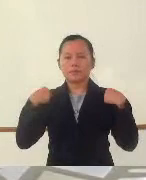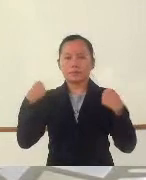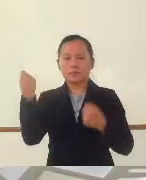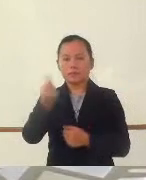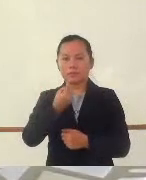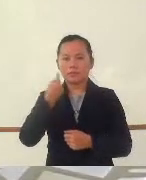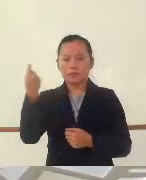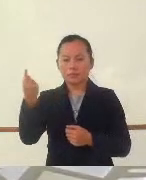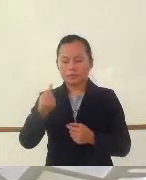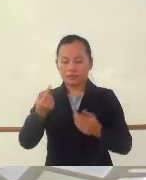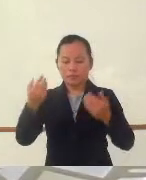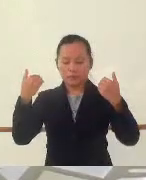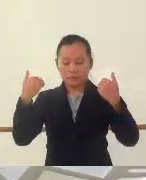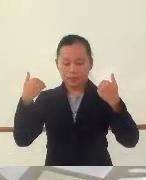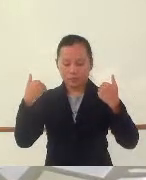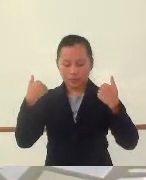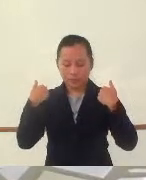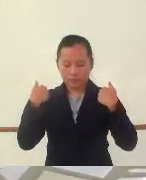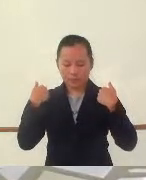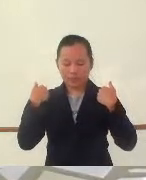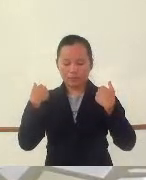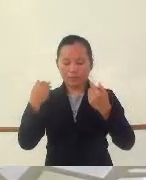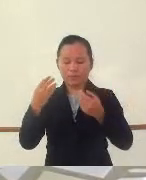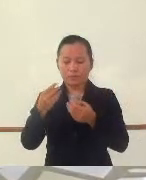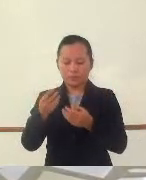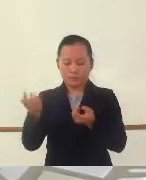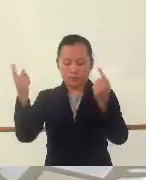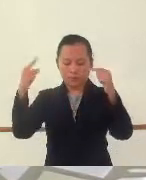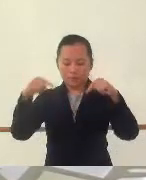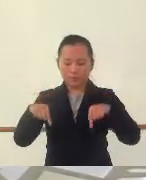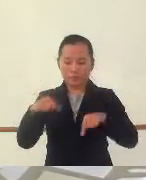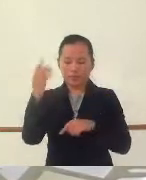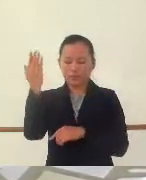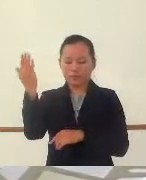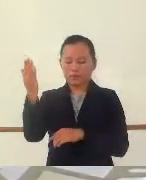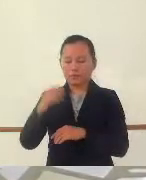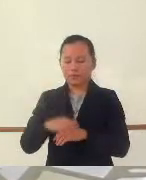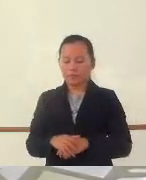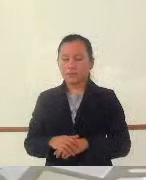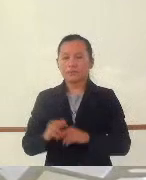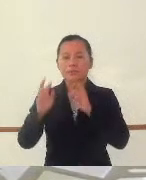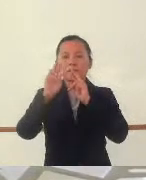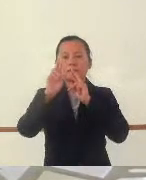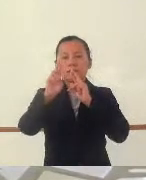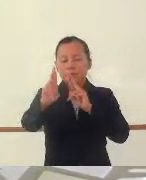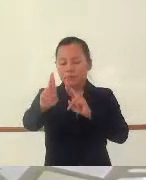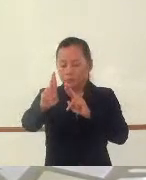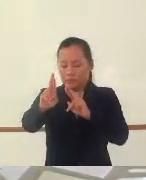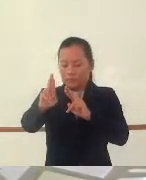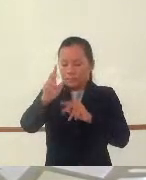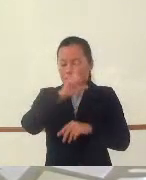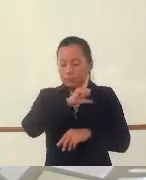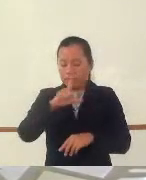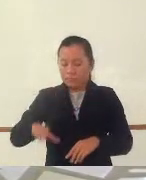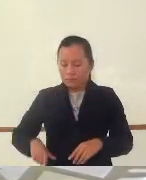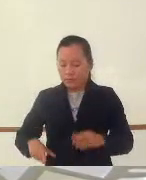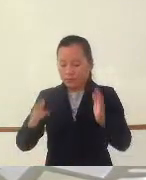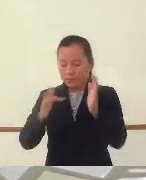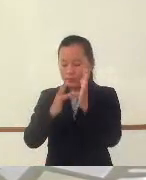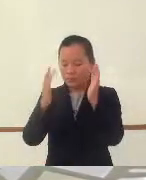oleh kuasa dan kehadiran-Nya. Tuhan Yesus Kristus,